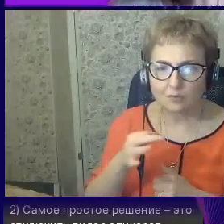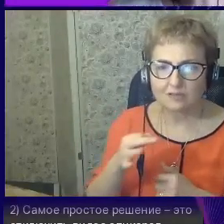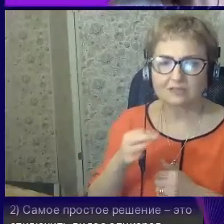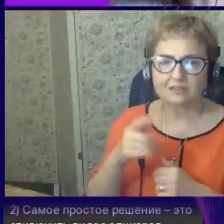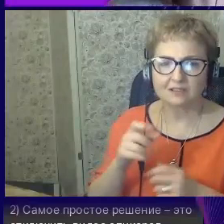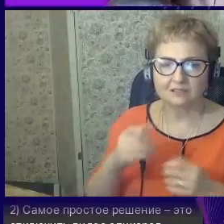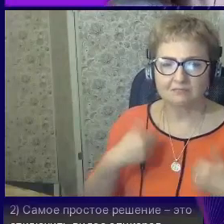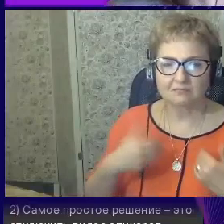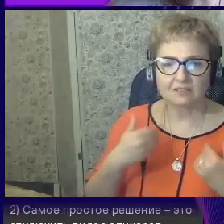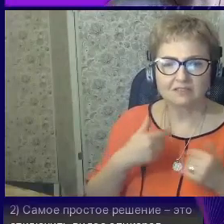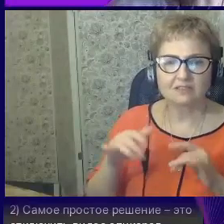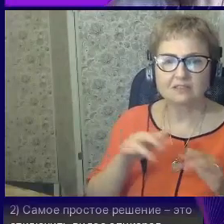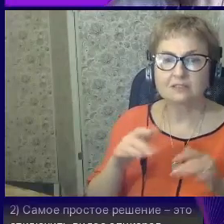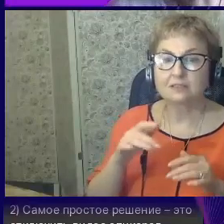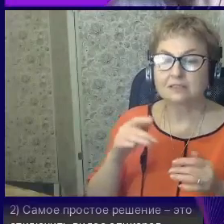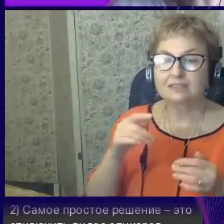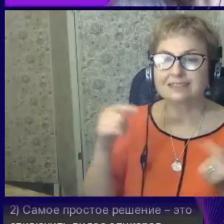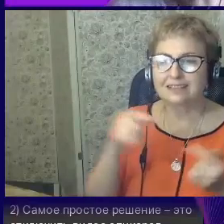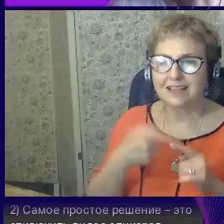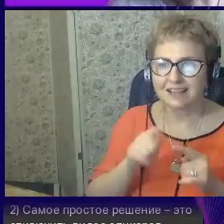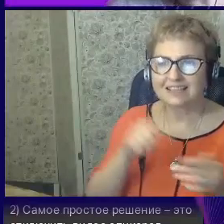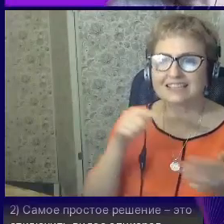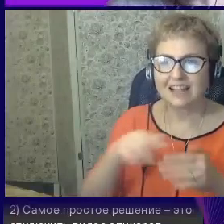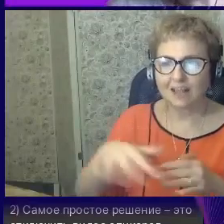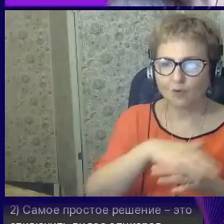способных действительно эффективно работать с этой целевой